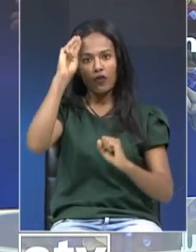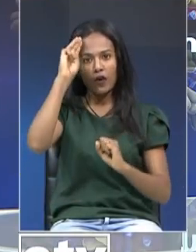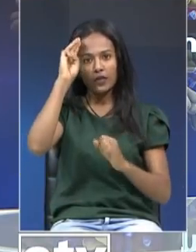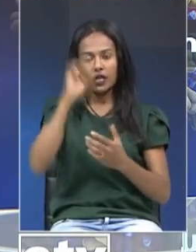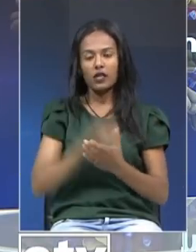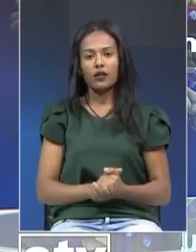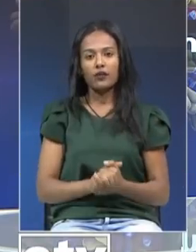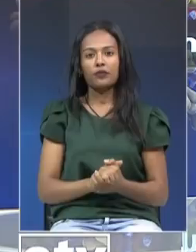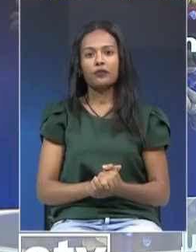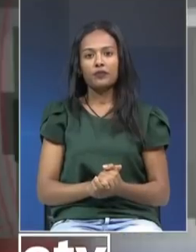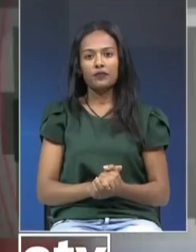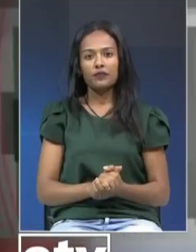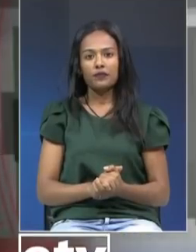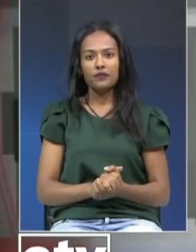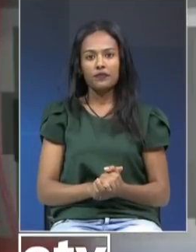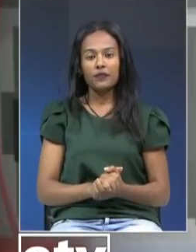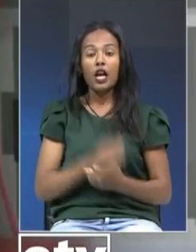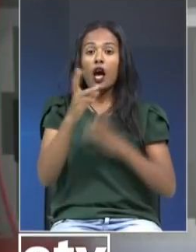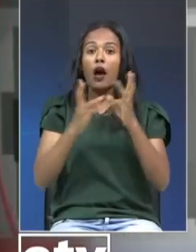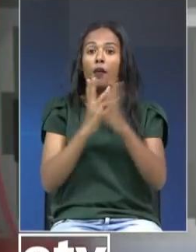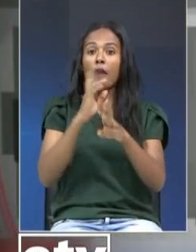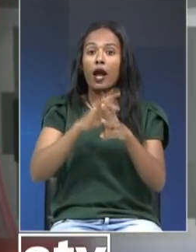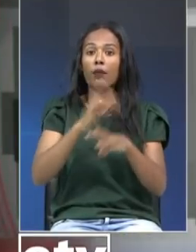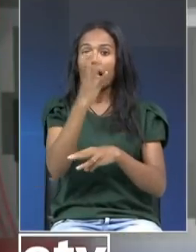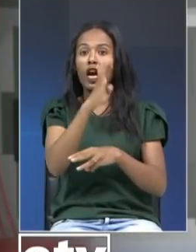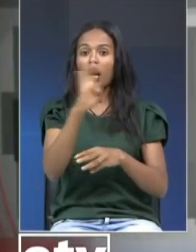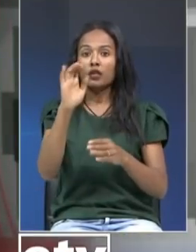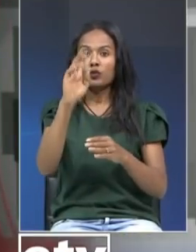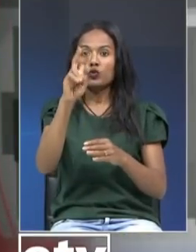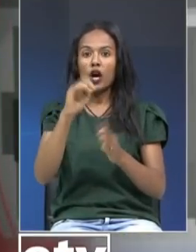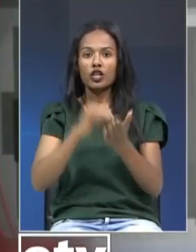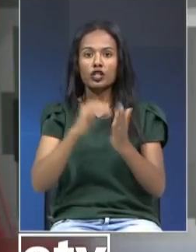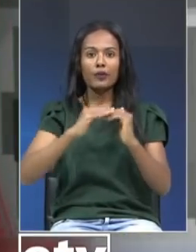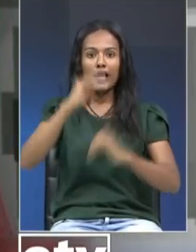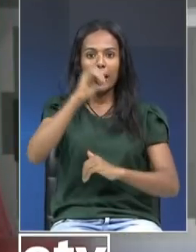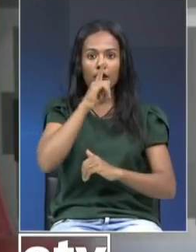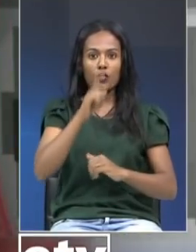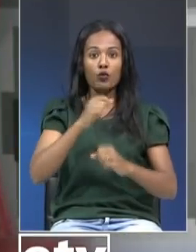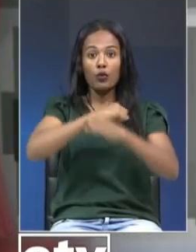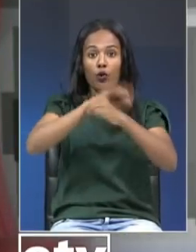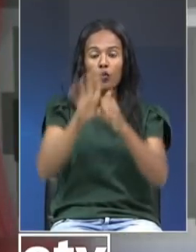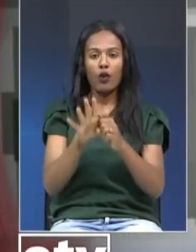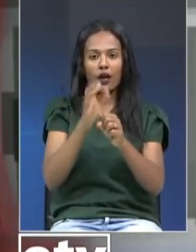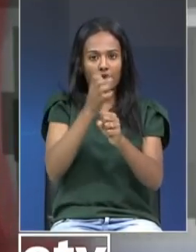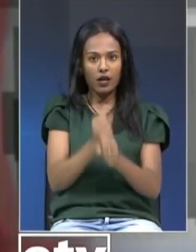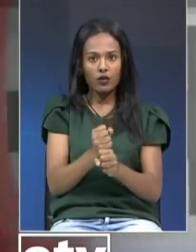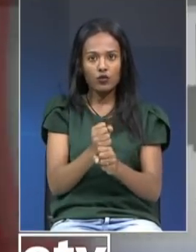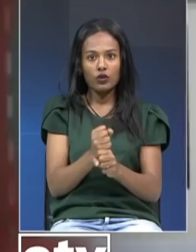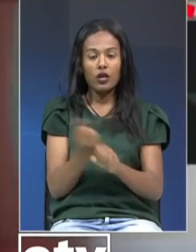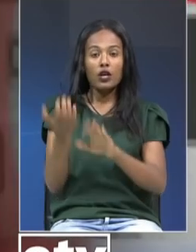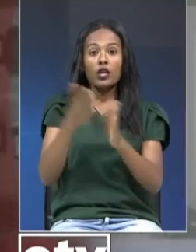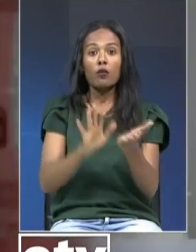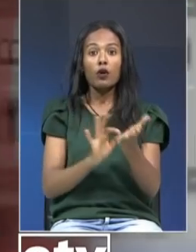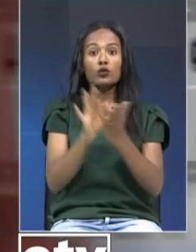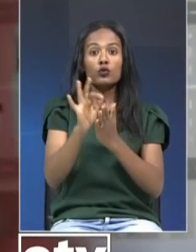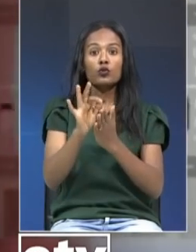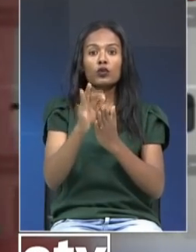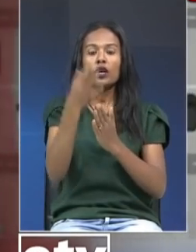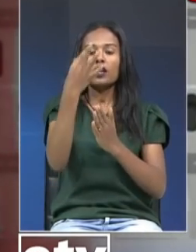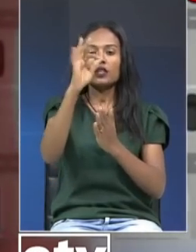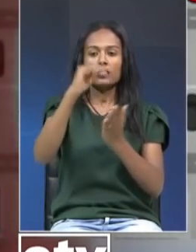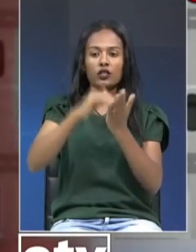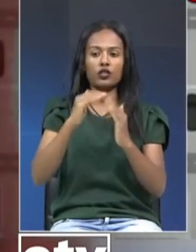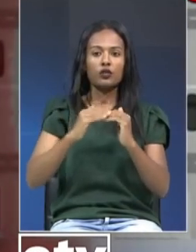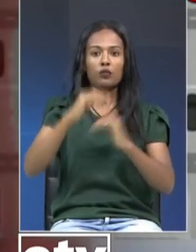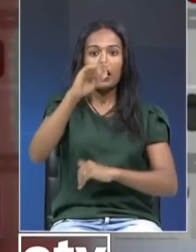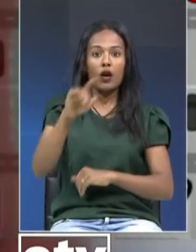ጻድቅ። ባለም ላይ ከ420000 በላይ ሰዎች ናቸው በኮሮና ቫይረስ የተያዙት። የሟቾች ቁጥር ደግሞ ከ19000 በላይ